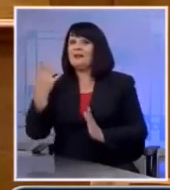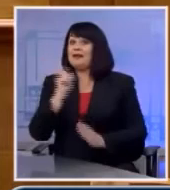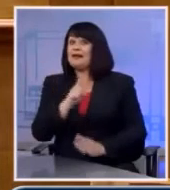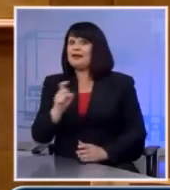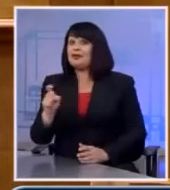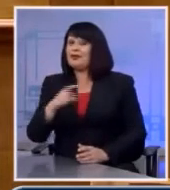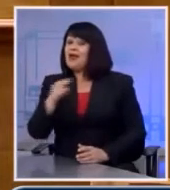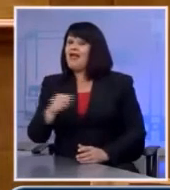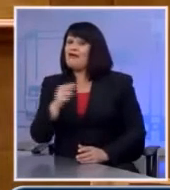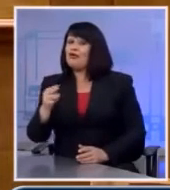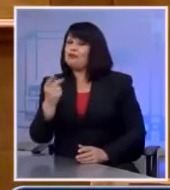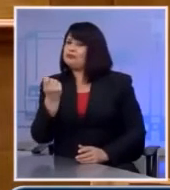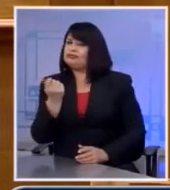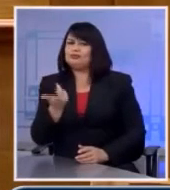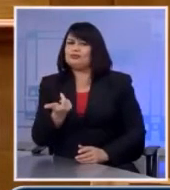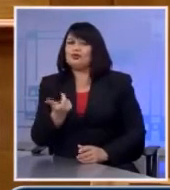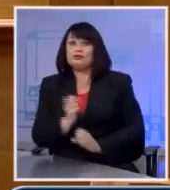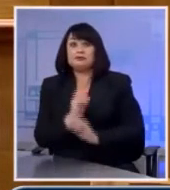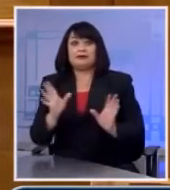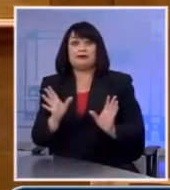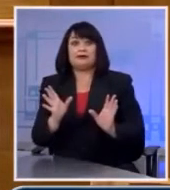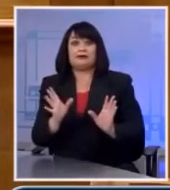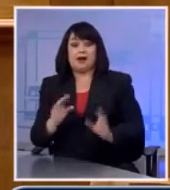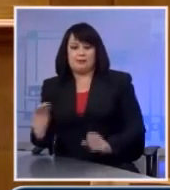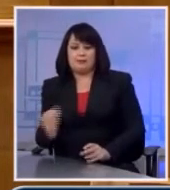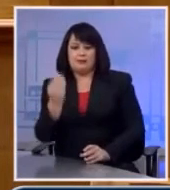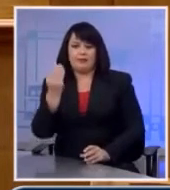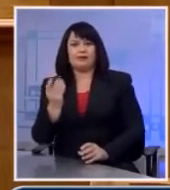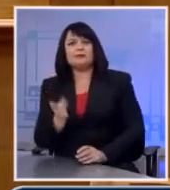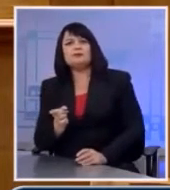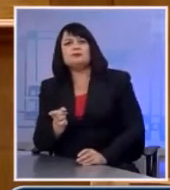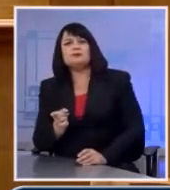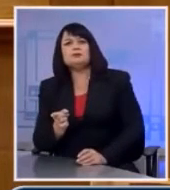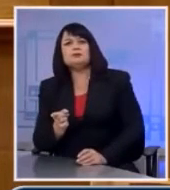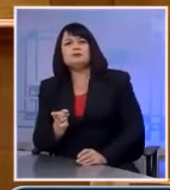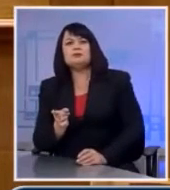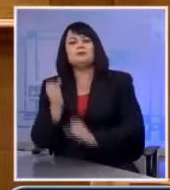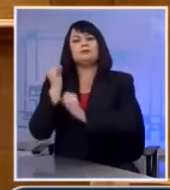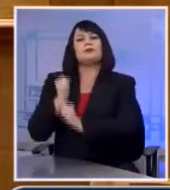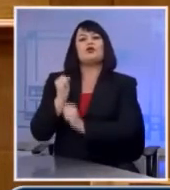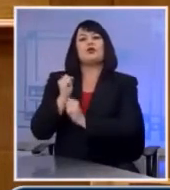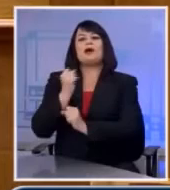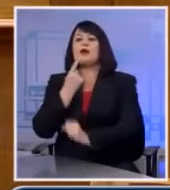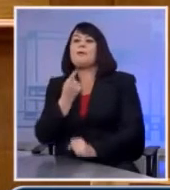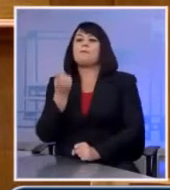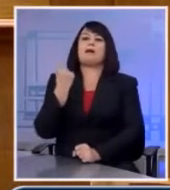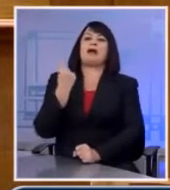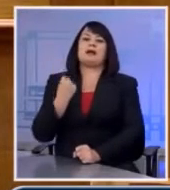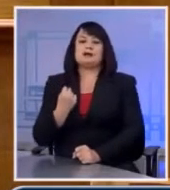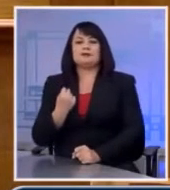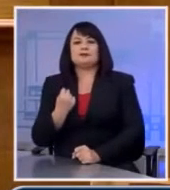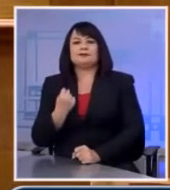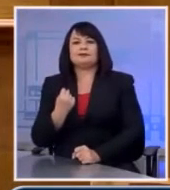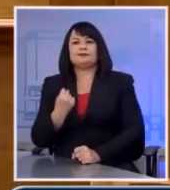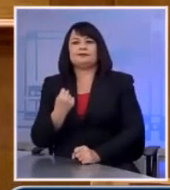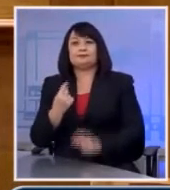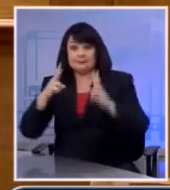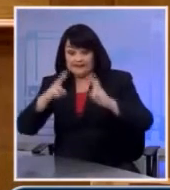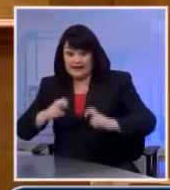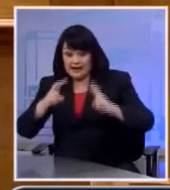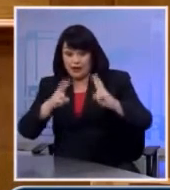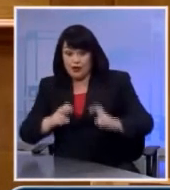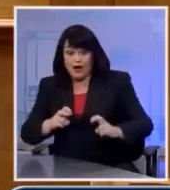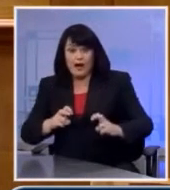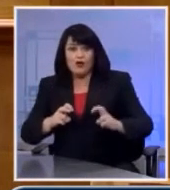εκατομμύρια ευρώ που ξαφνικά ανακαλύφθηκαν το Γενάρη τον περασμένο κατά έλεγχο των